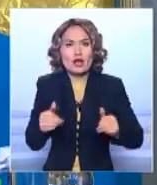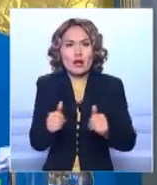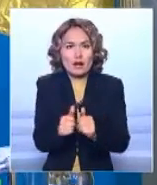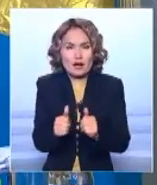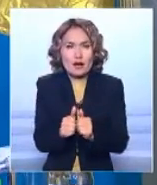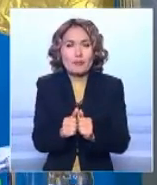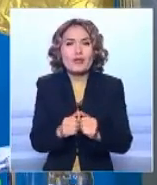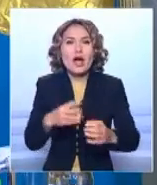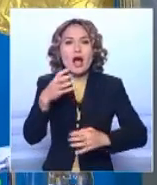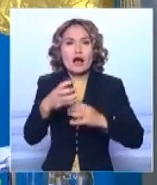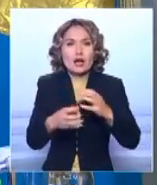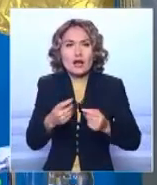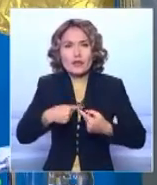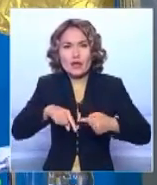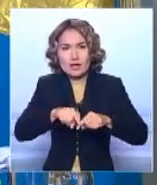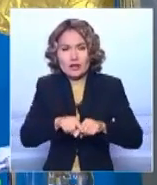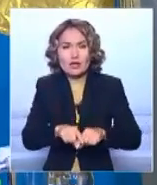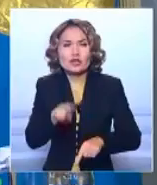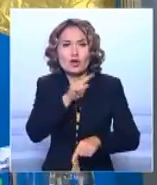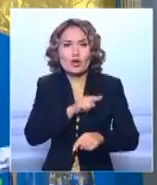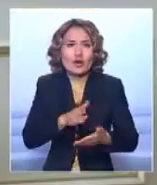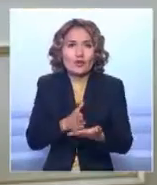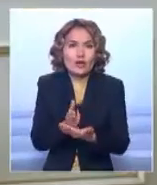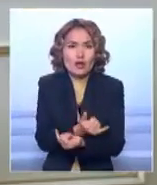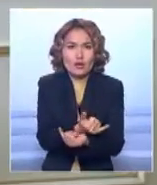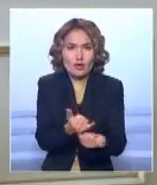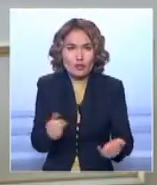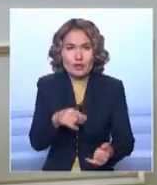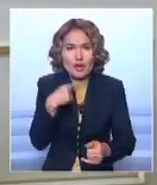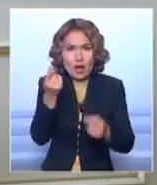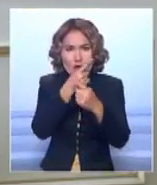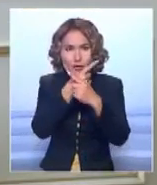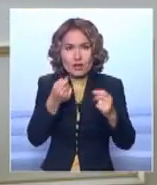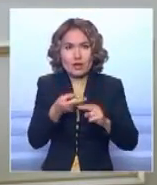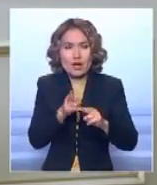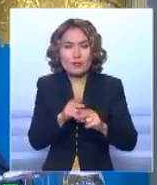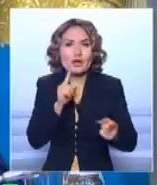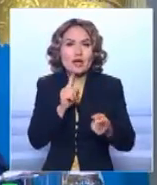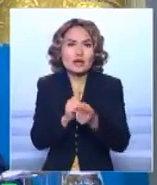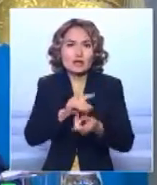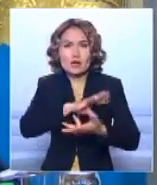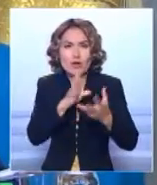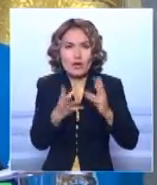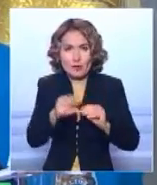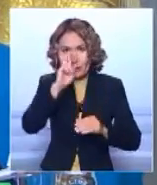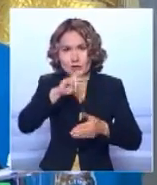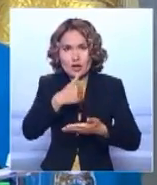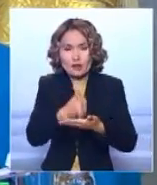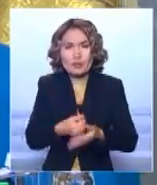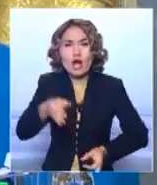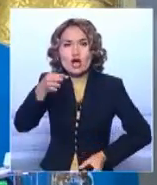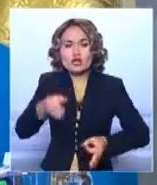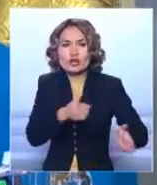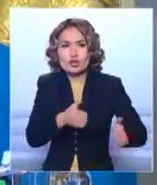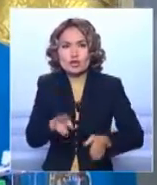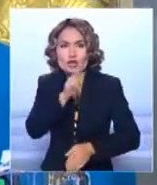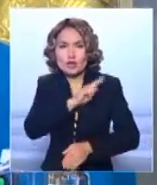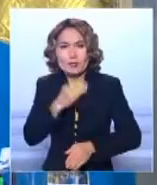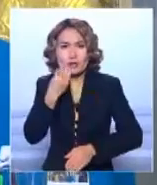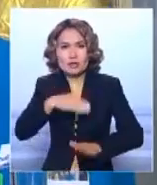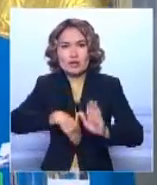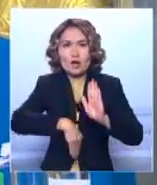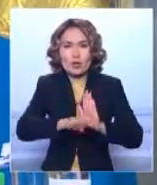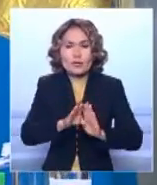құрылған халықаралық кеңес толыққанды қызмет атқарып отырғанын мәлімдеді. Кездесу қорытындысы бойынша елбасы сот жүйесінің жұмысын одан әрі жетілдіру